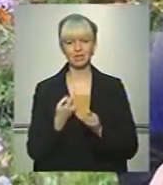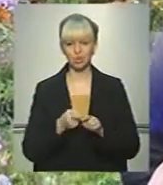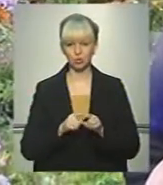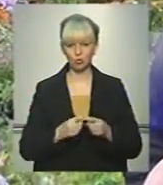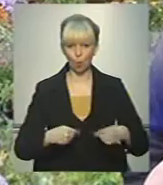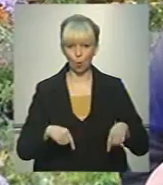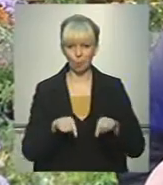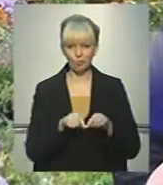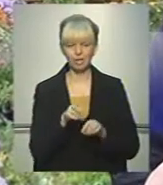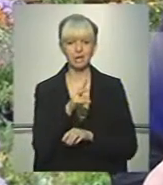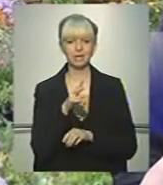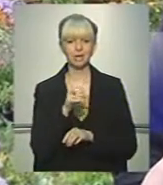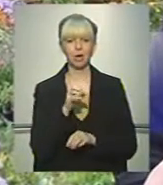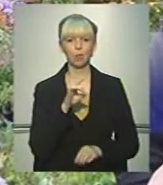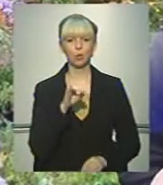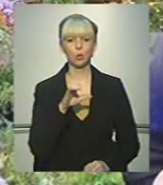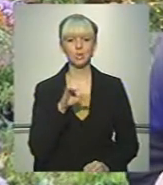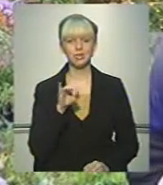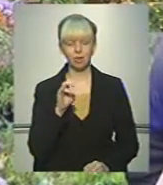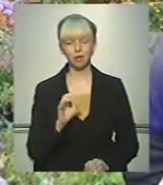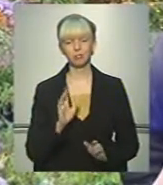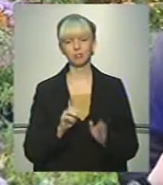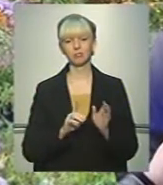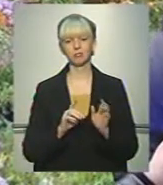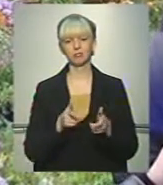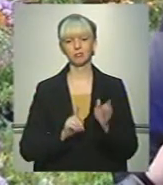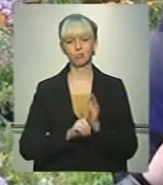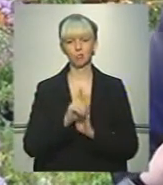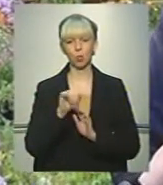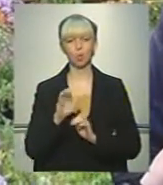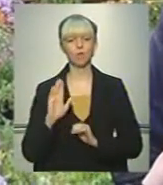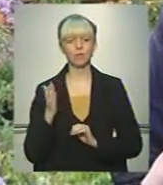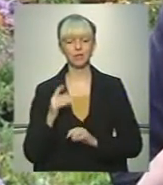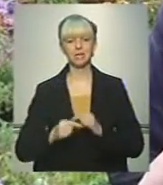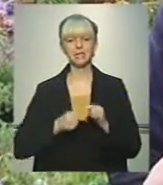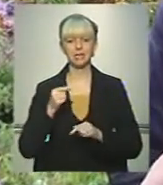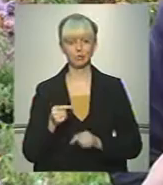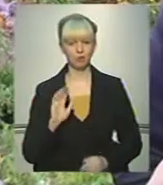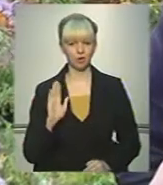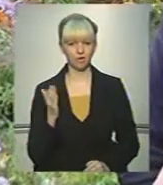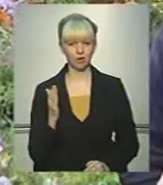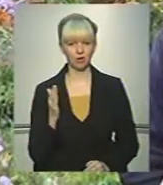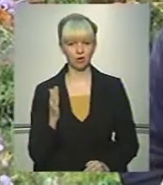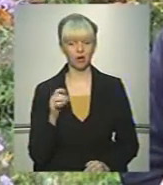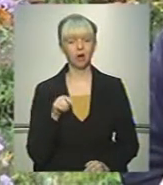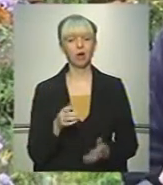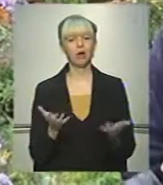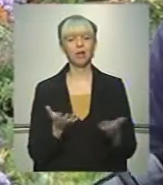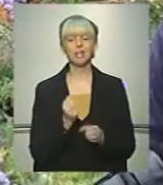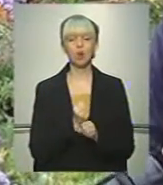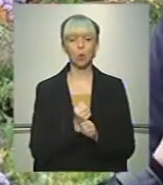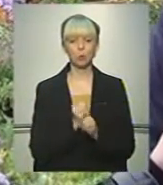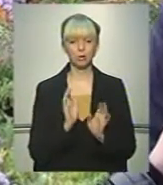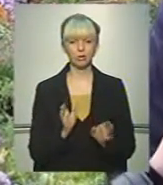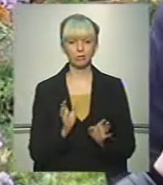об'єкті. На Борівцях на школі приступляться в вівторок, слідуючий вівторок. Тут які роботи будуть